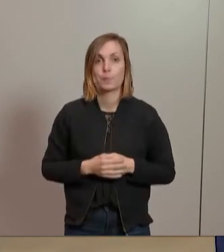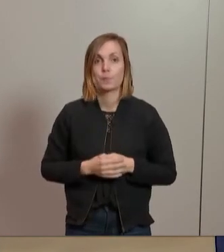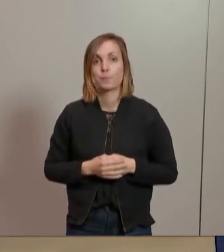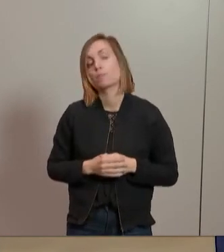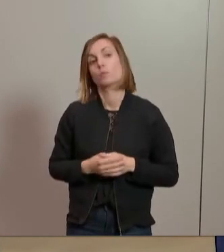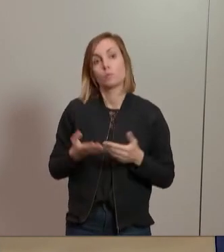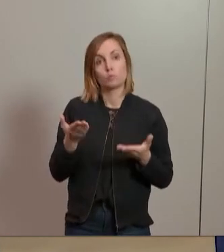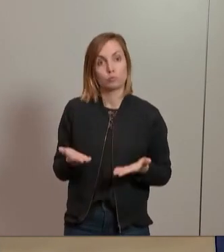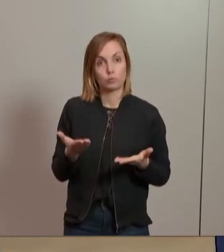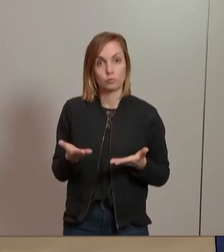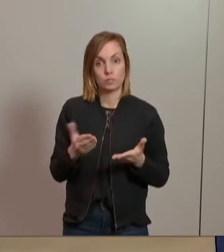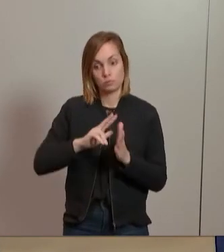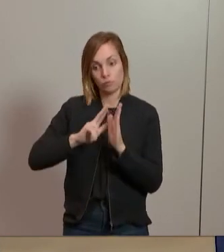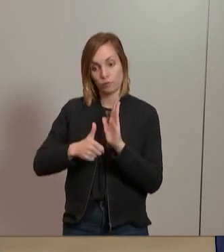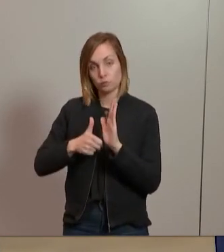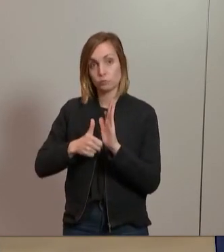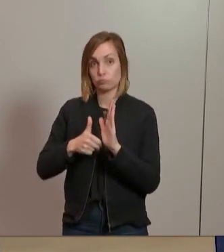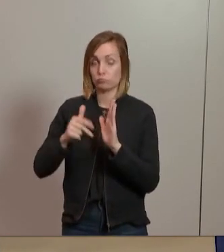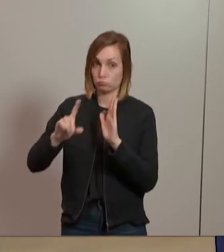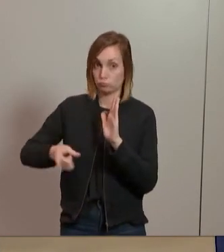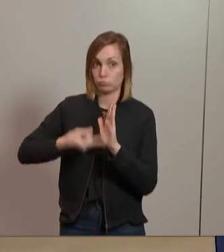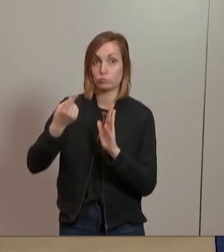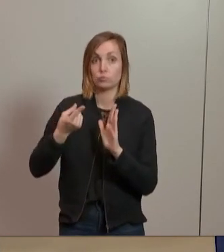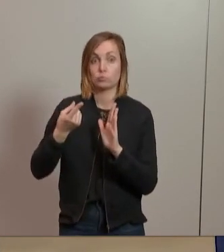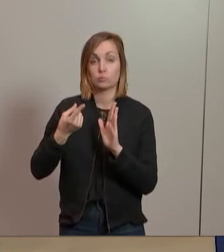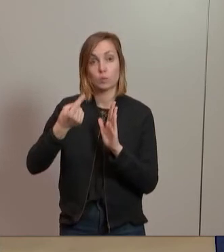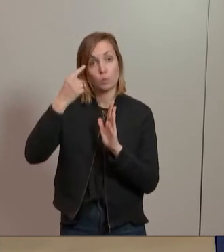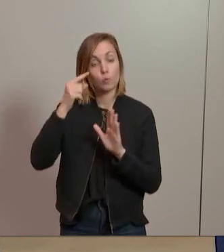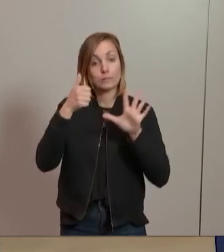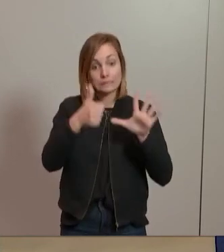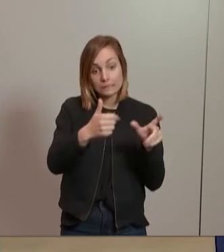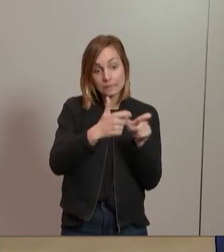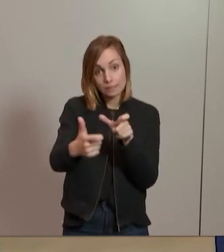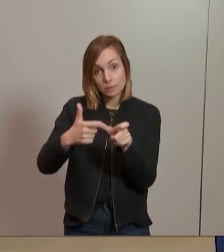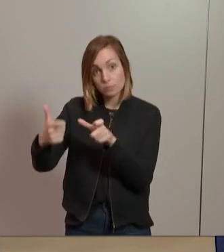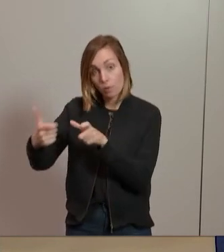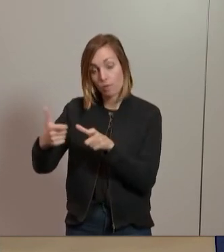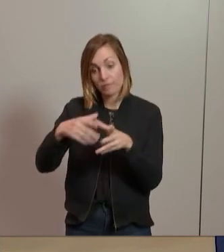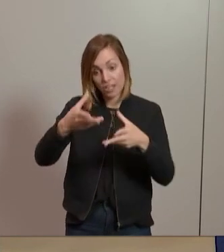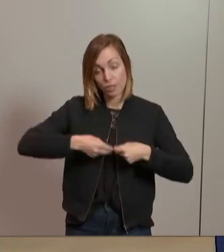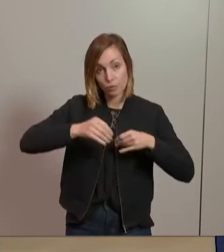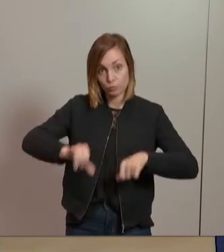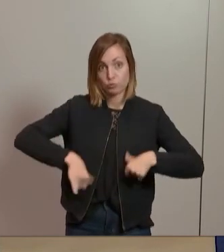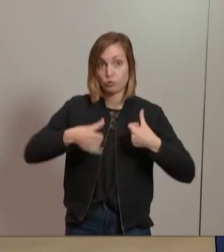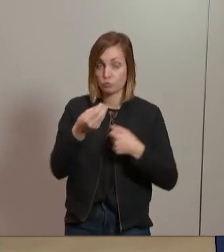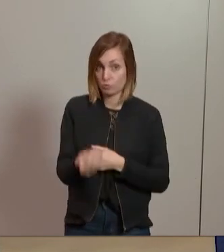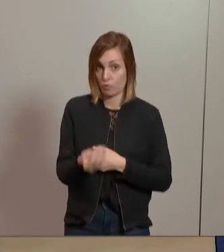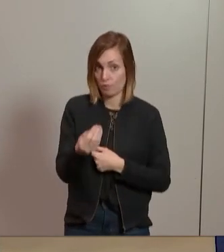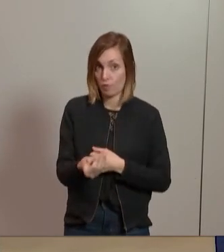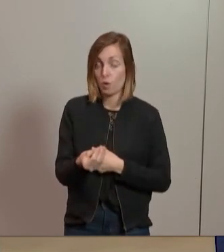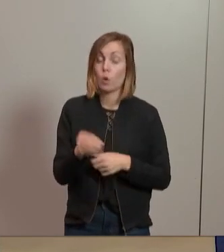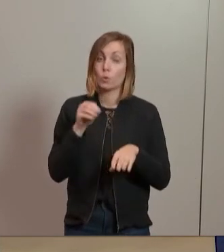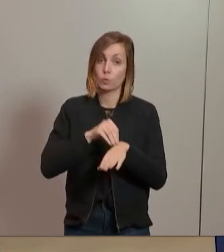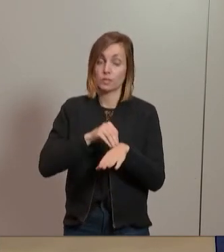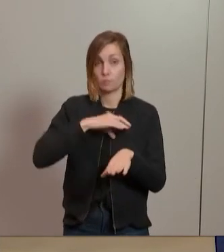convient donc aujourd'hui de reconduire cette convention pour nos 6 établissements d'accueil de jeunes enfants. Il est donc demandé au